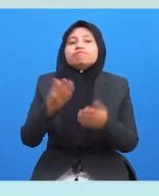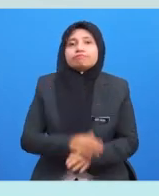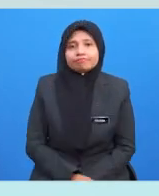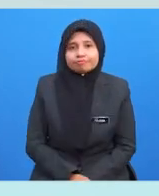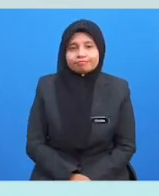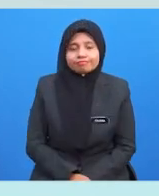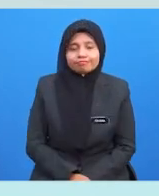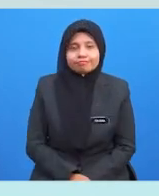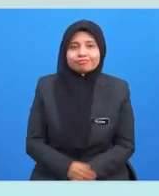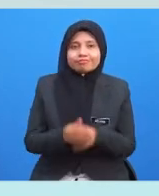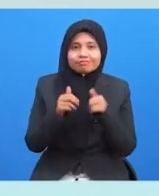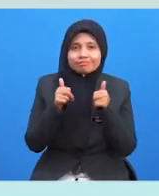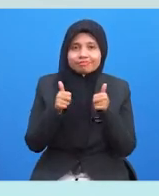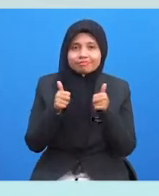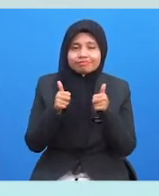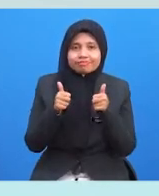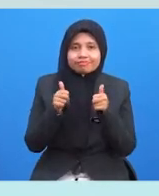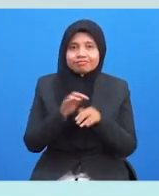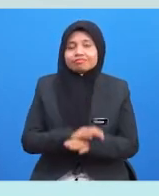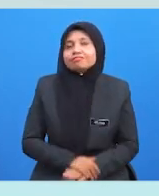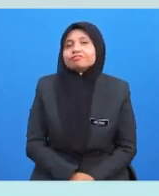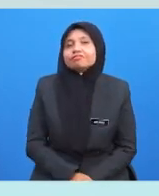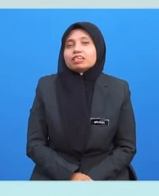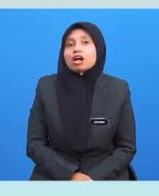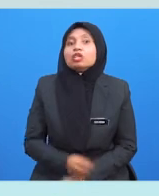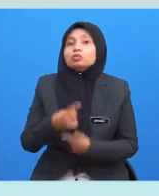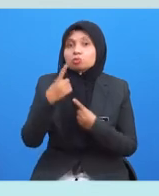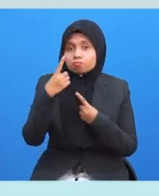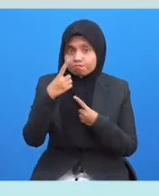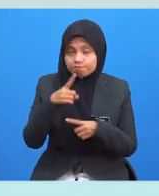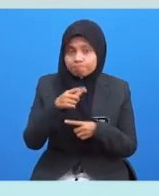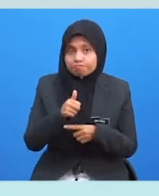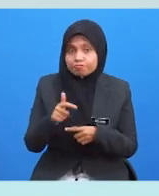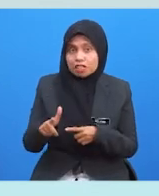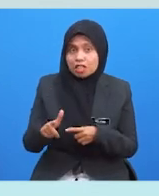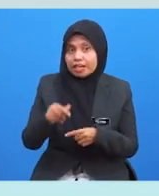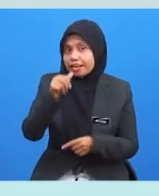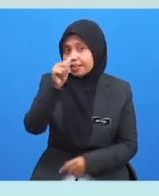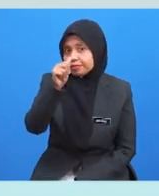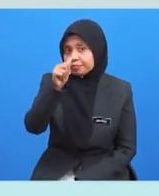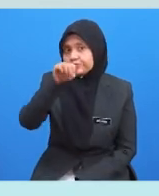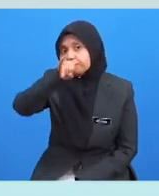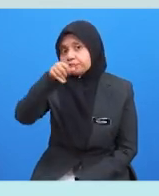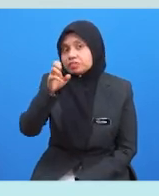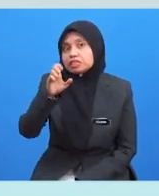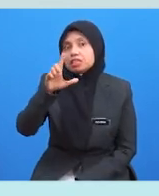Sangat bagus murid-murid, tepat sekali. Jawapannya ialah A.